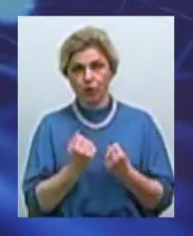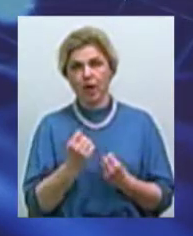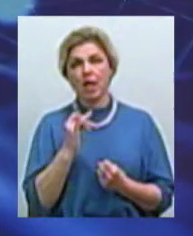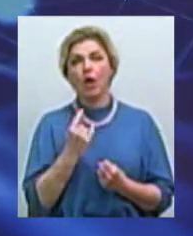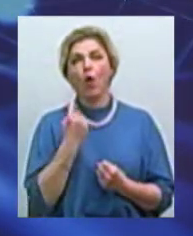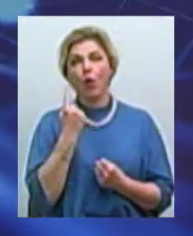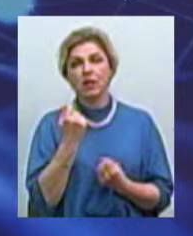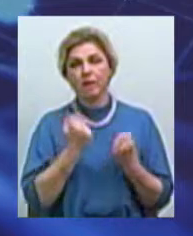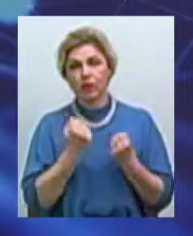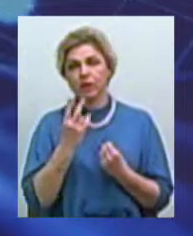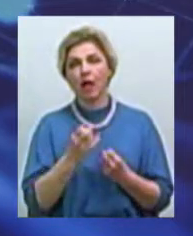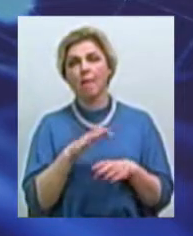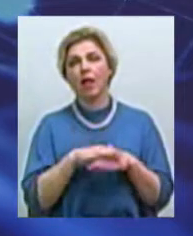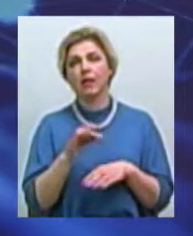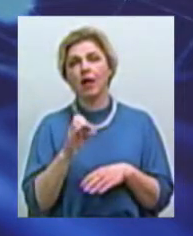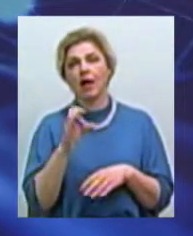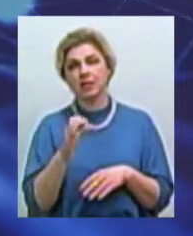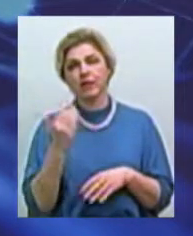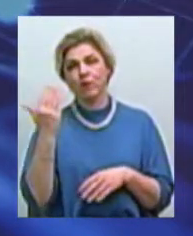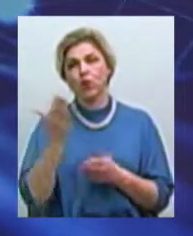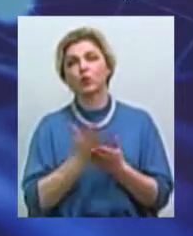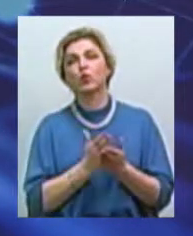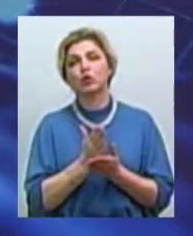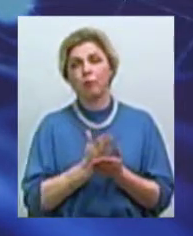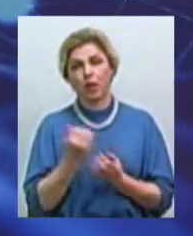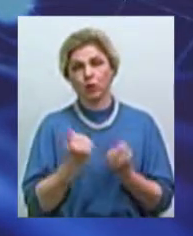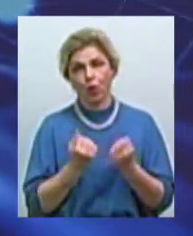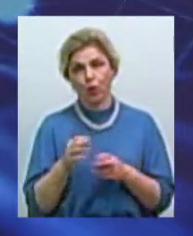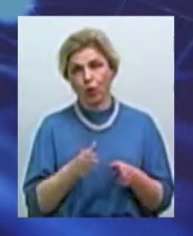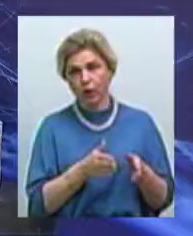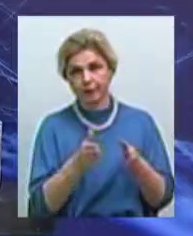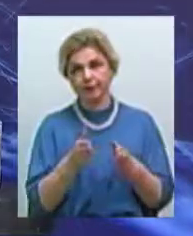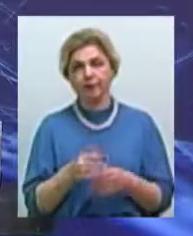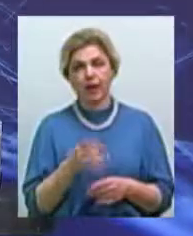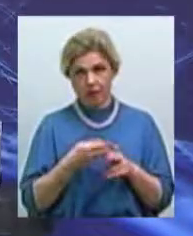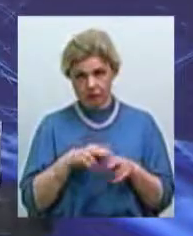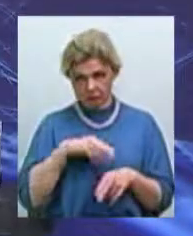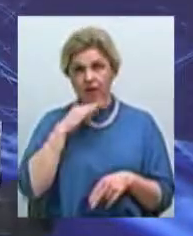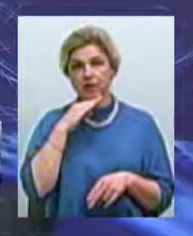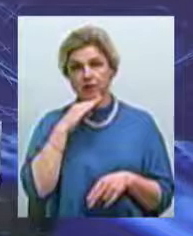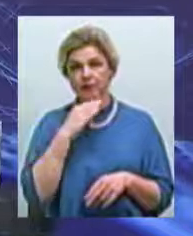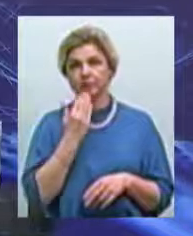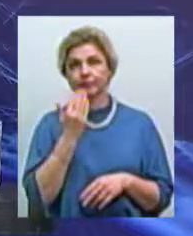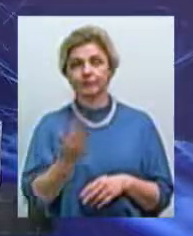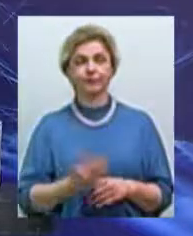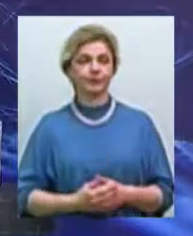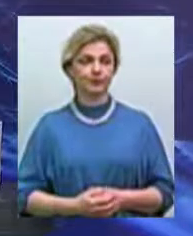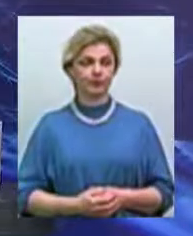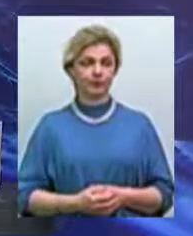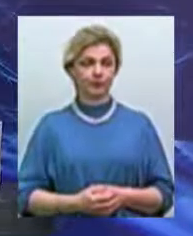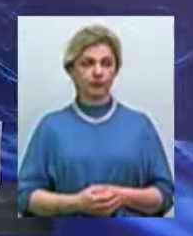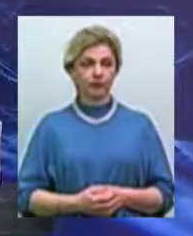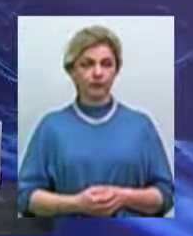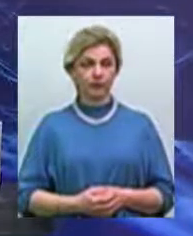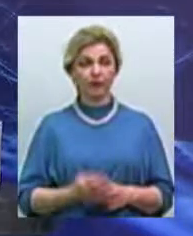служби автомобільних доріг. Цього достатньо для забезпечення контролю за вантажівками на дорогах Миколаївщини. На сьогоднішній день цього